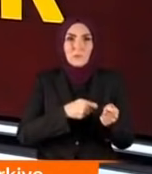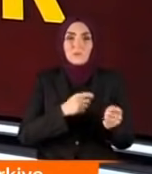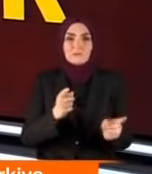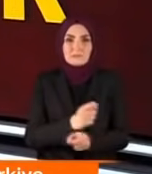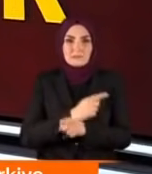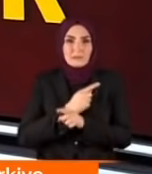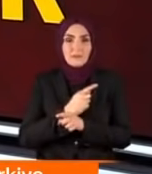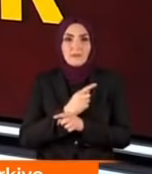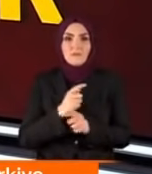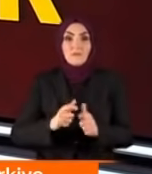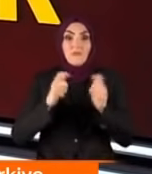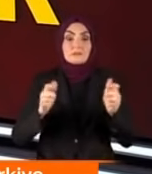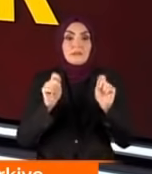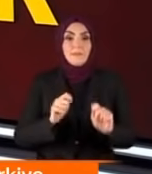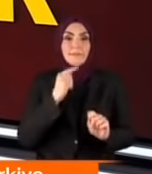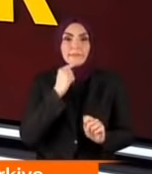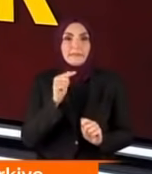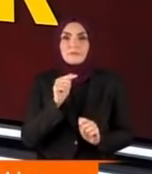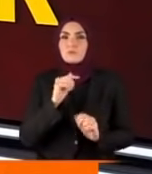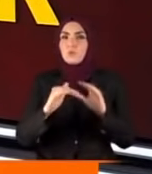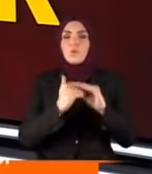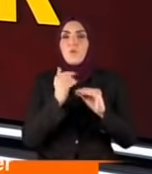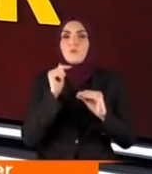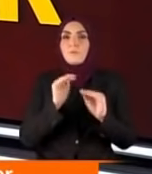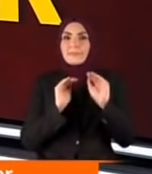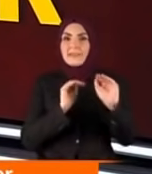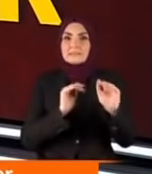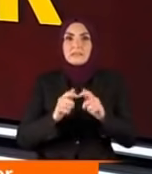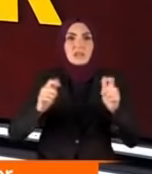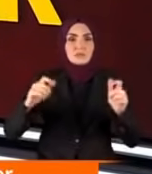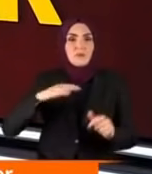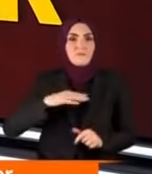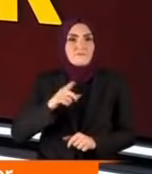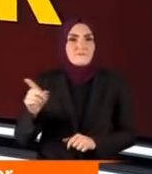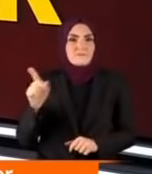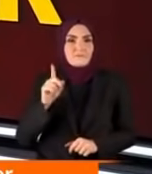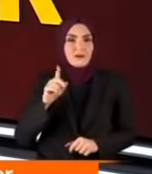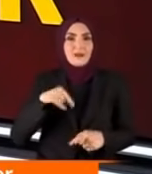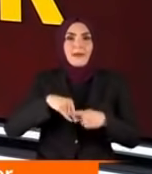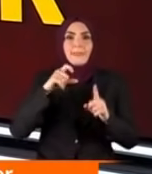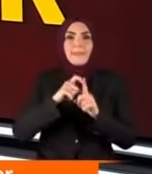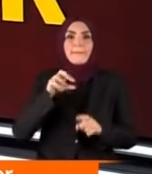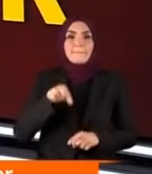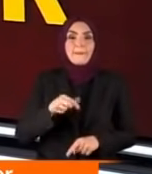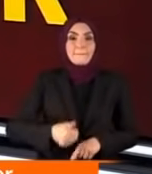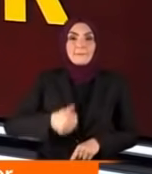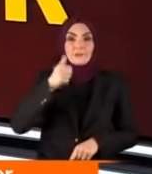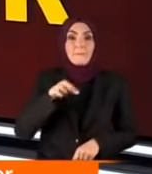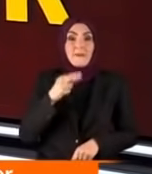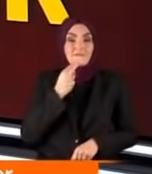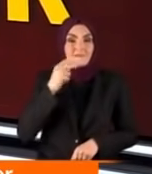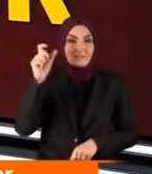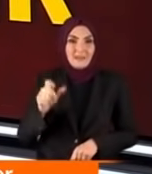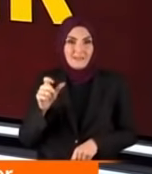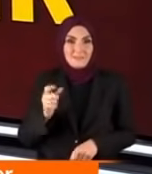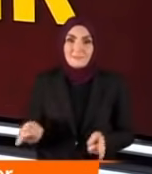yorumu destekleyen gelişmeler de oldu. HDP'nin eş genel başkanı Pervin Buldan'ın bir araya gelmemiz artık kaçınılmaz açıklamasından